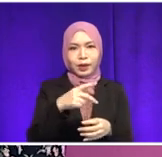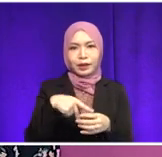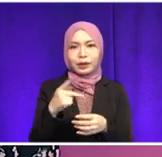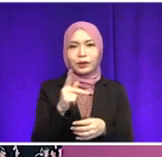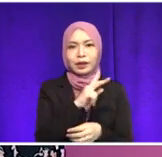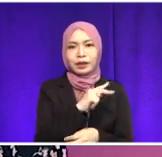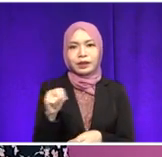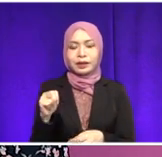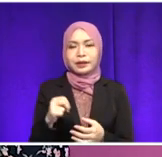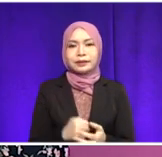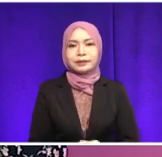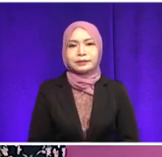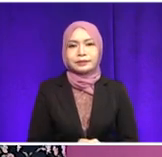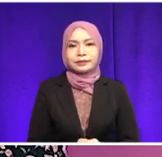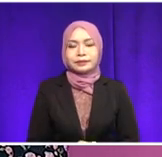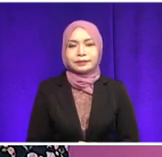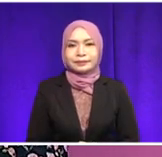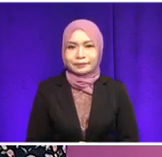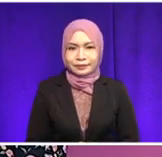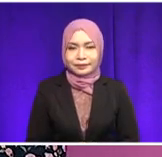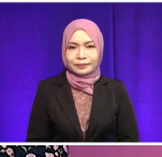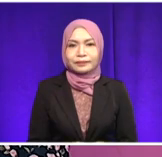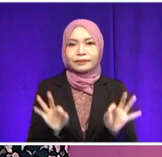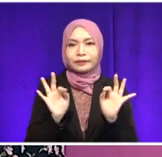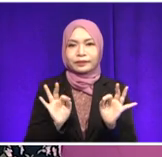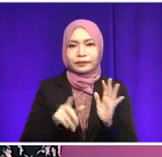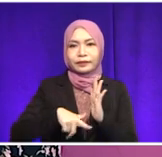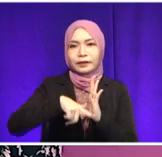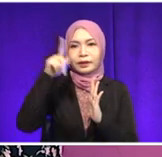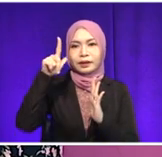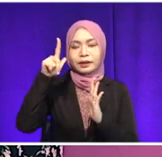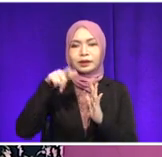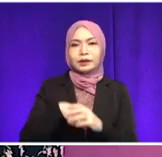Letakkan pada produk tadi Kalau lebih